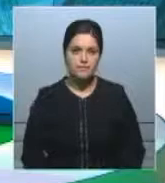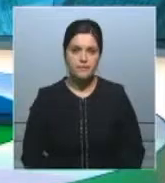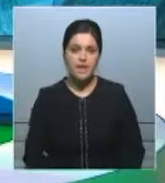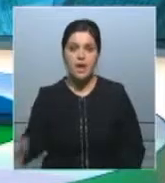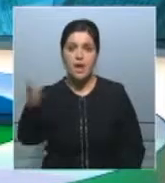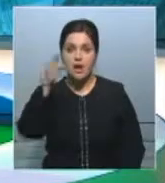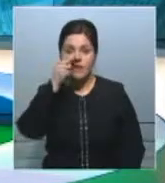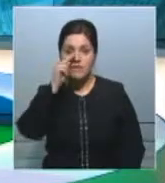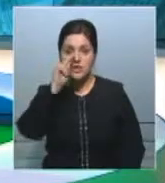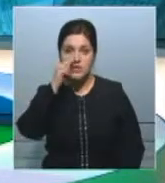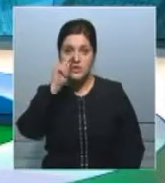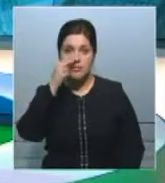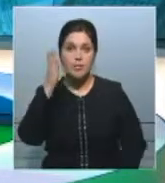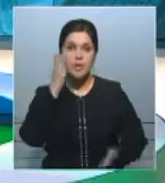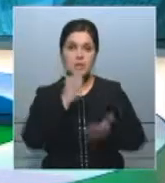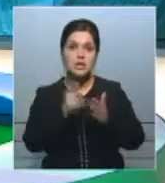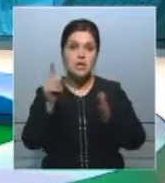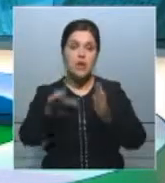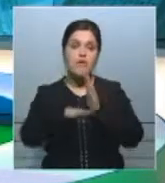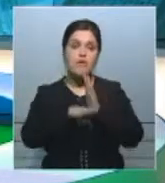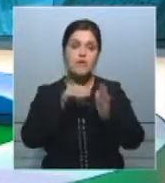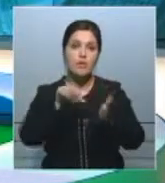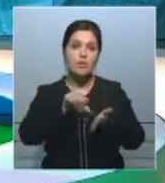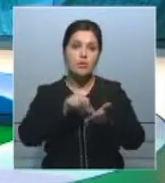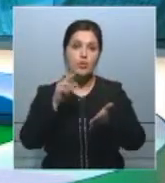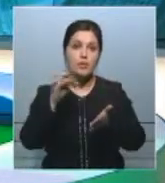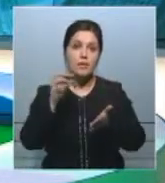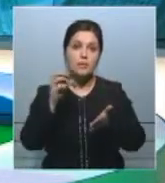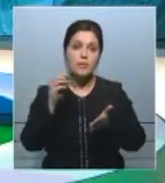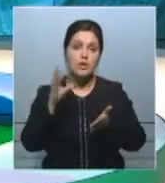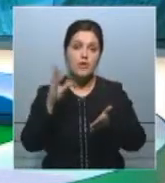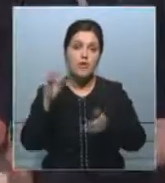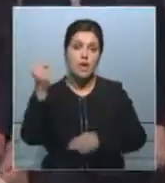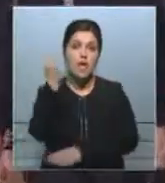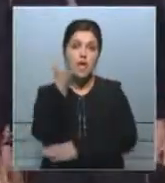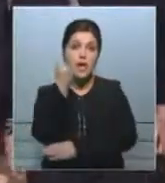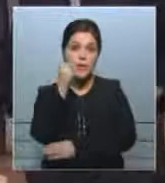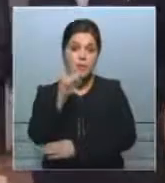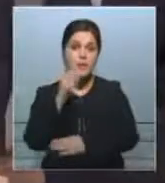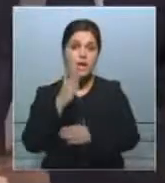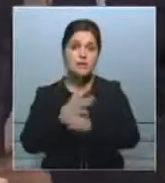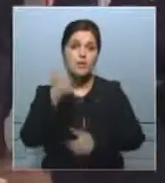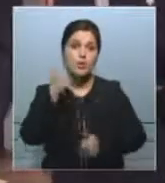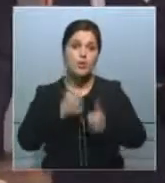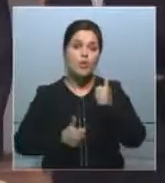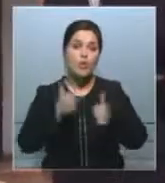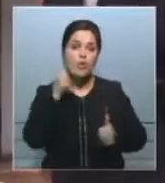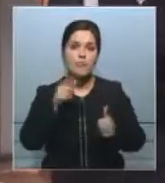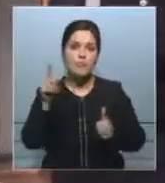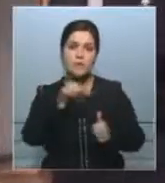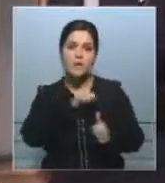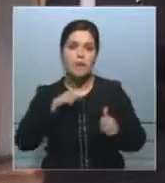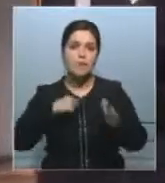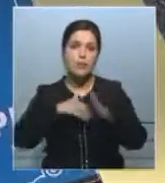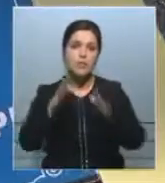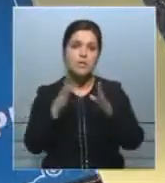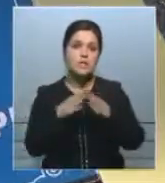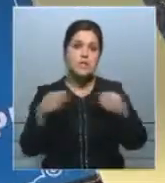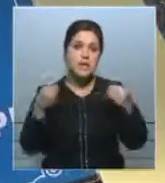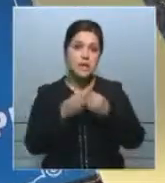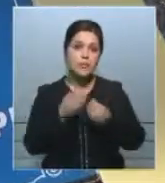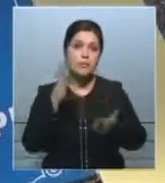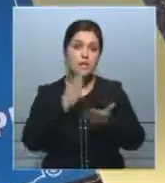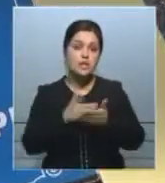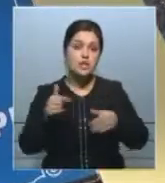шымкенте ответственно подошла к выборам семья куат беговых это победители областного национального конкурса merely отбасы большая дружная